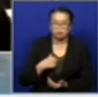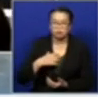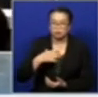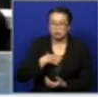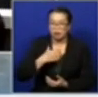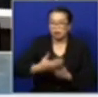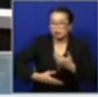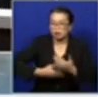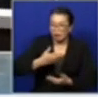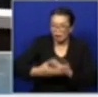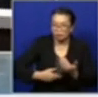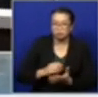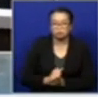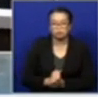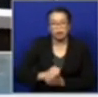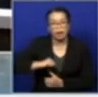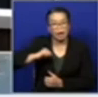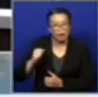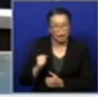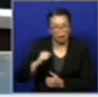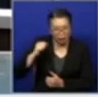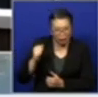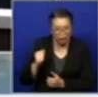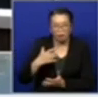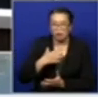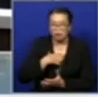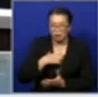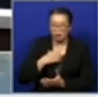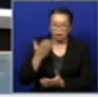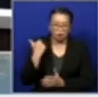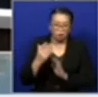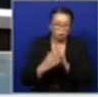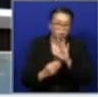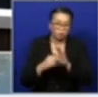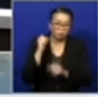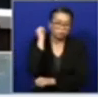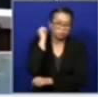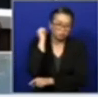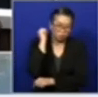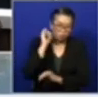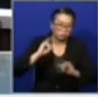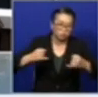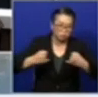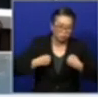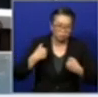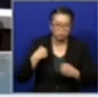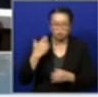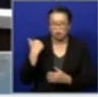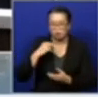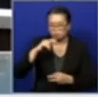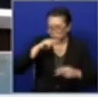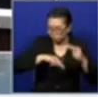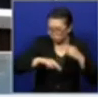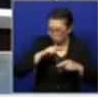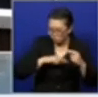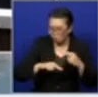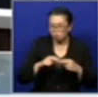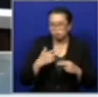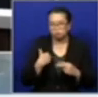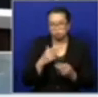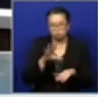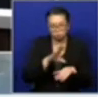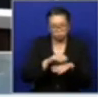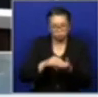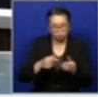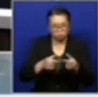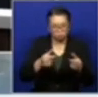งมีผลต่อยุทธศาสตร์การเจรจาของไทยในอนาคตค่ะ ถ้ารัฐบาลจะบอกว่าต้องการตลาดแคนาด